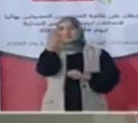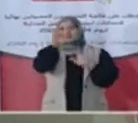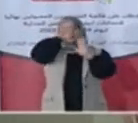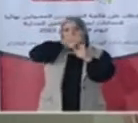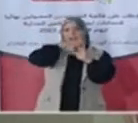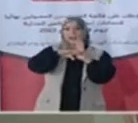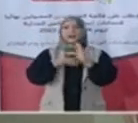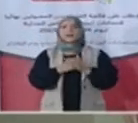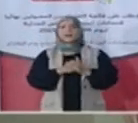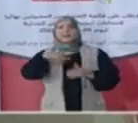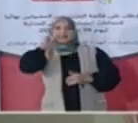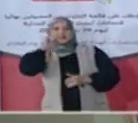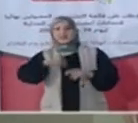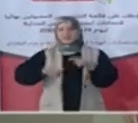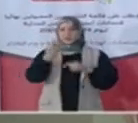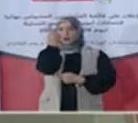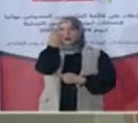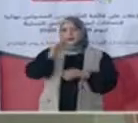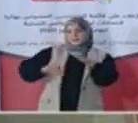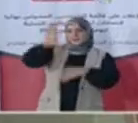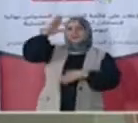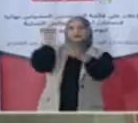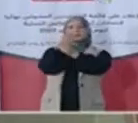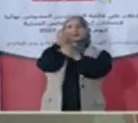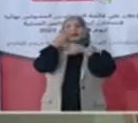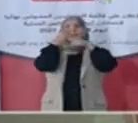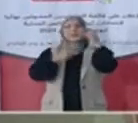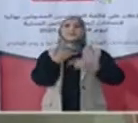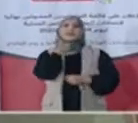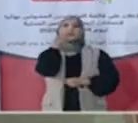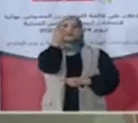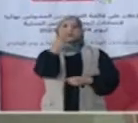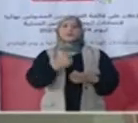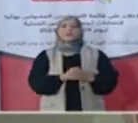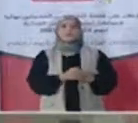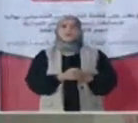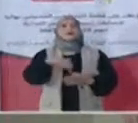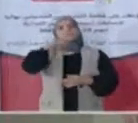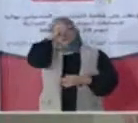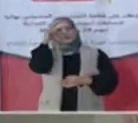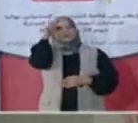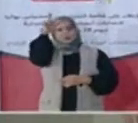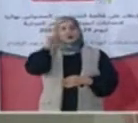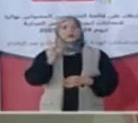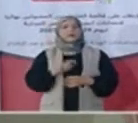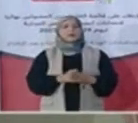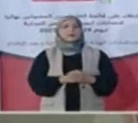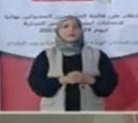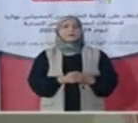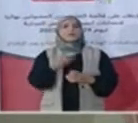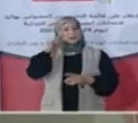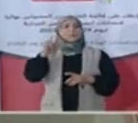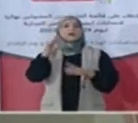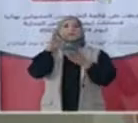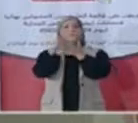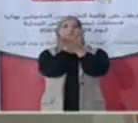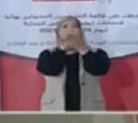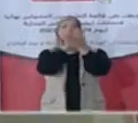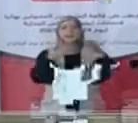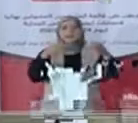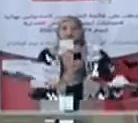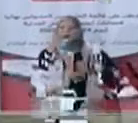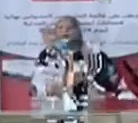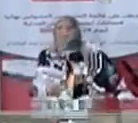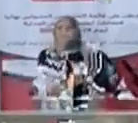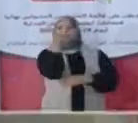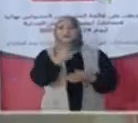دوائر تمكن أحد المترشحين فيها من الفوز بنصف الأصوات، ولكن إن شاء الله سوف يتم تنظيم دورة ثانية تشمل